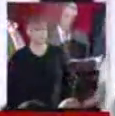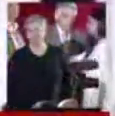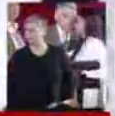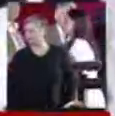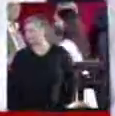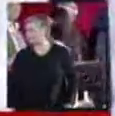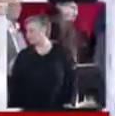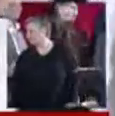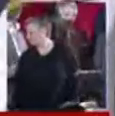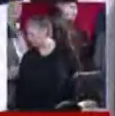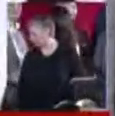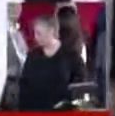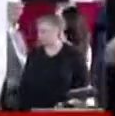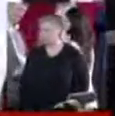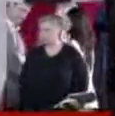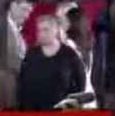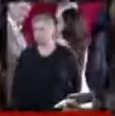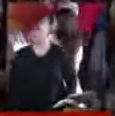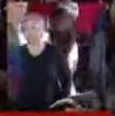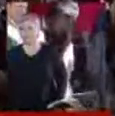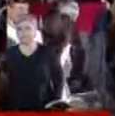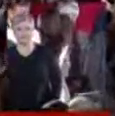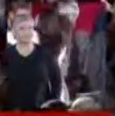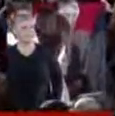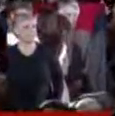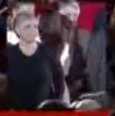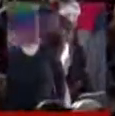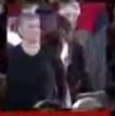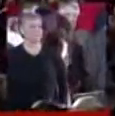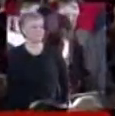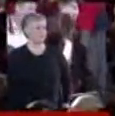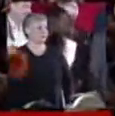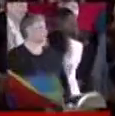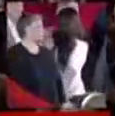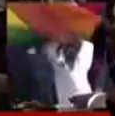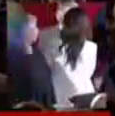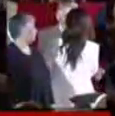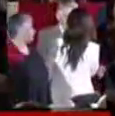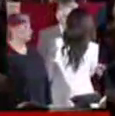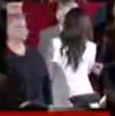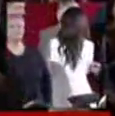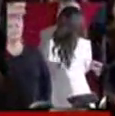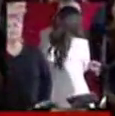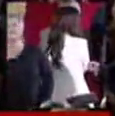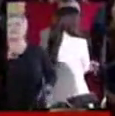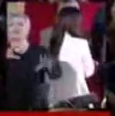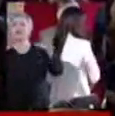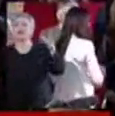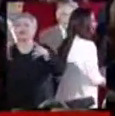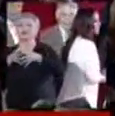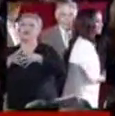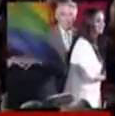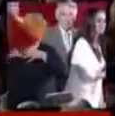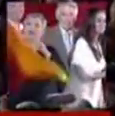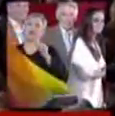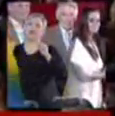αυτή δεν είναι ομάδα ρε παιδιά αυτή είναι η dream league η dream team η dream team